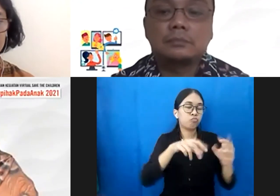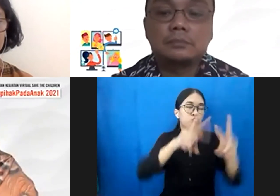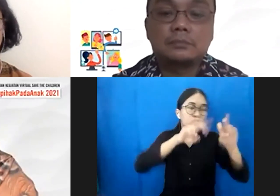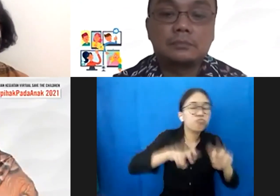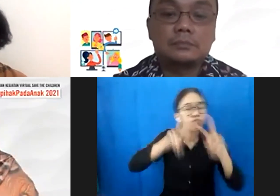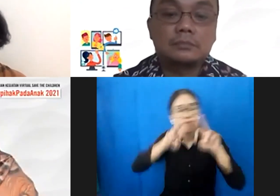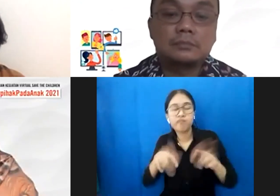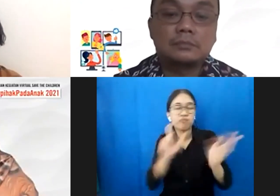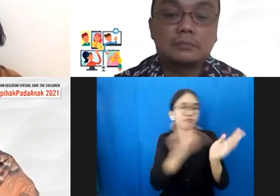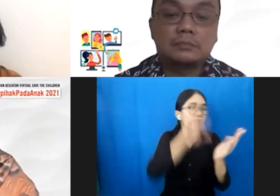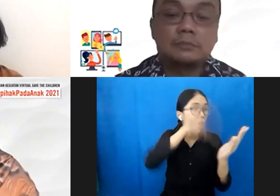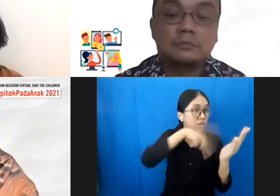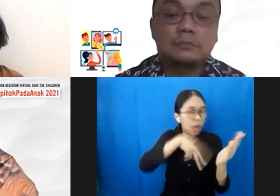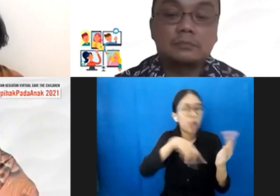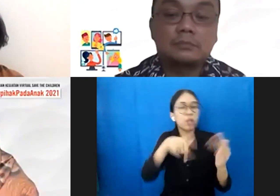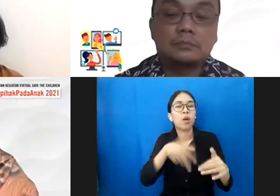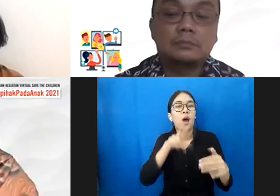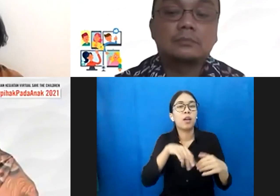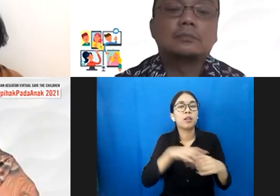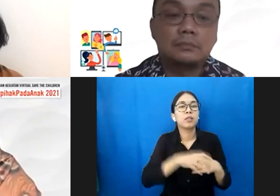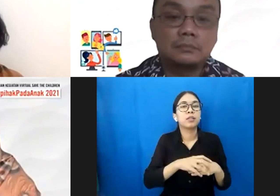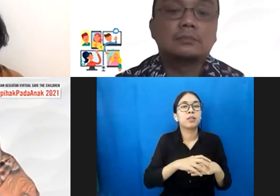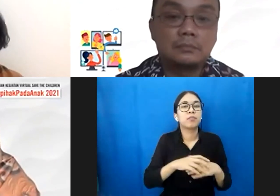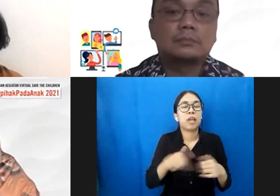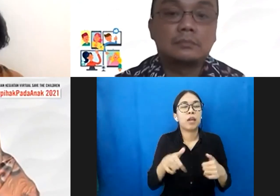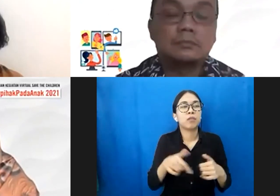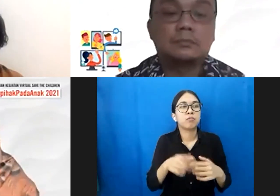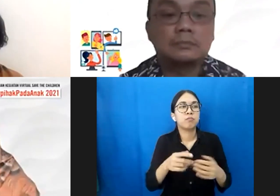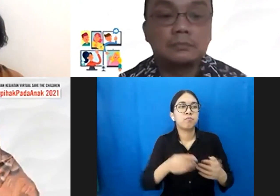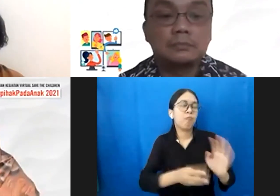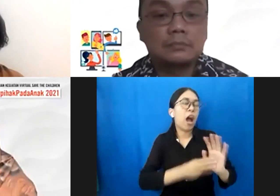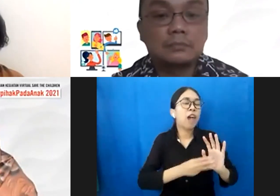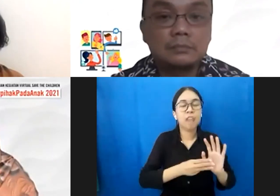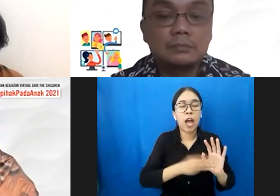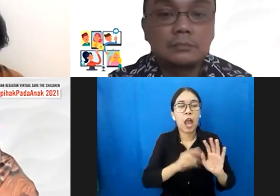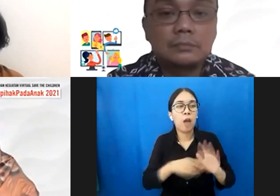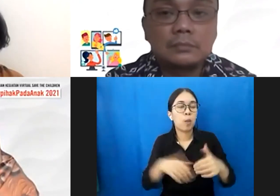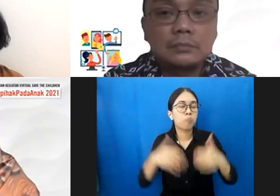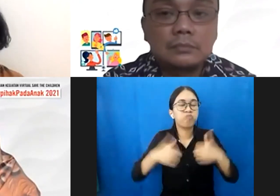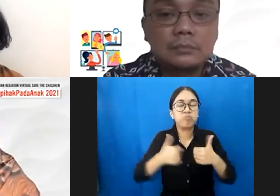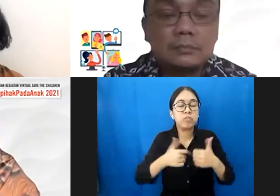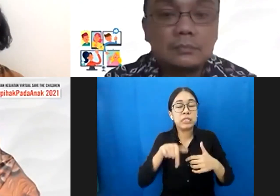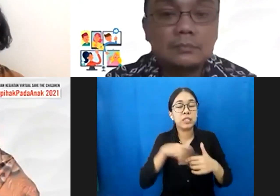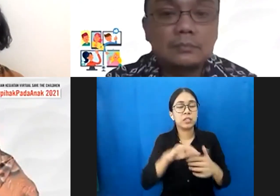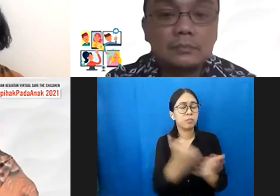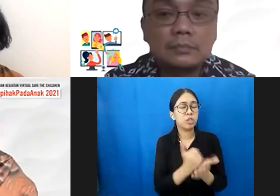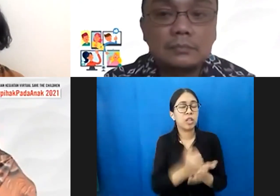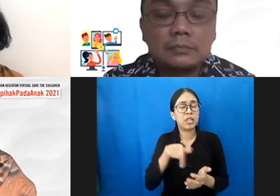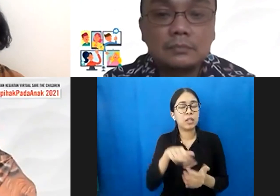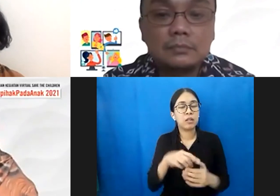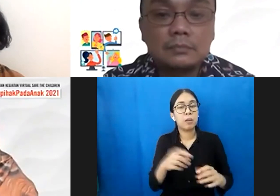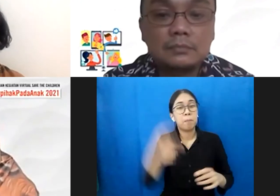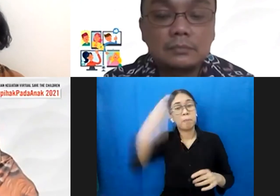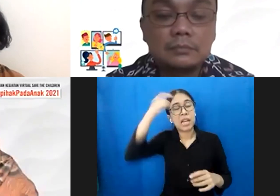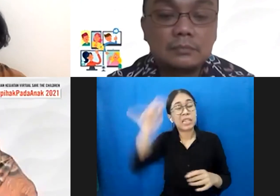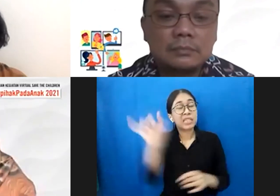kesehatan mental ini adalah disebutnya the most neglected disease gitu ya. Sebenarnya yang meneglect itu kita sendiri. Penyakit ini kan sebenarnya penyakit yang sama dengan yang lain.